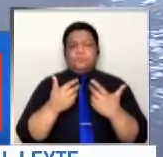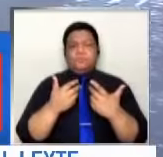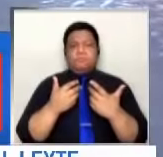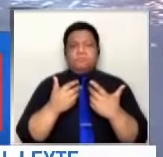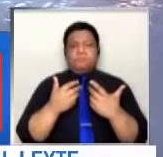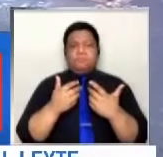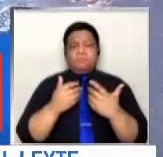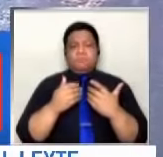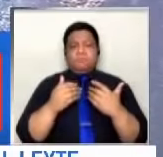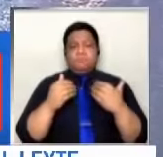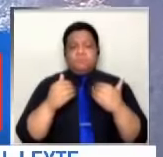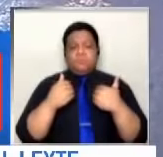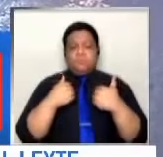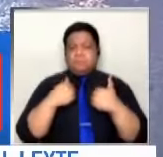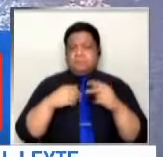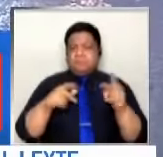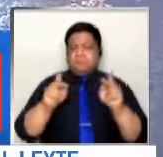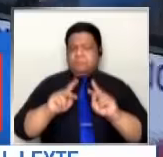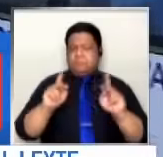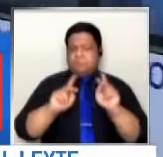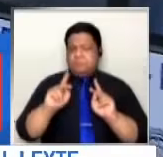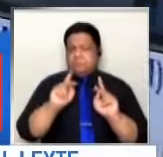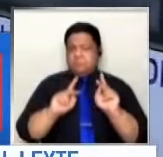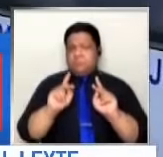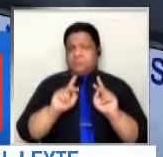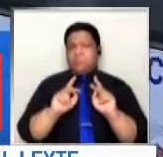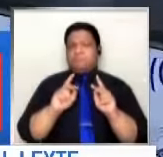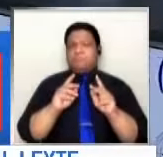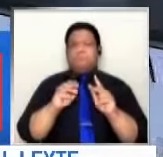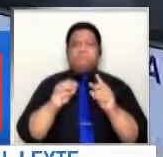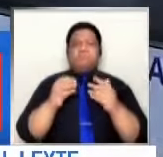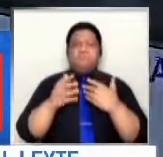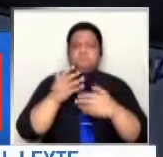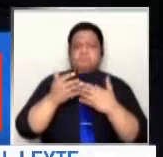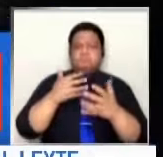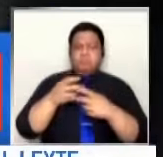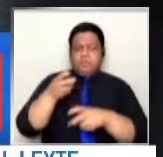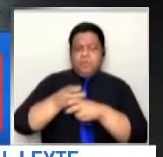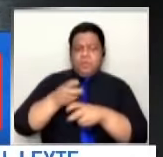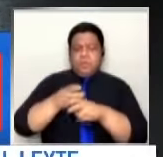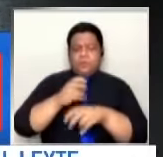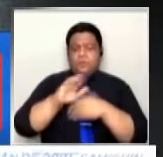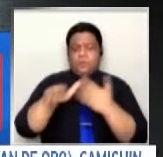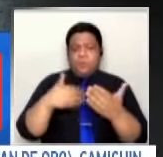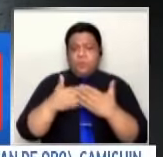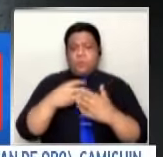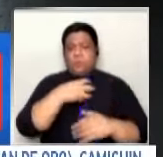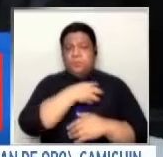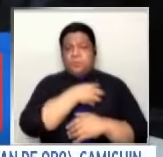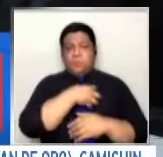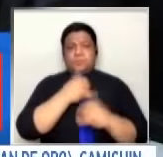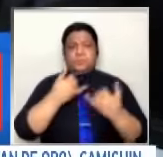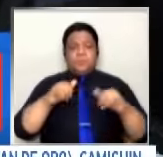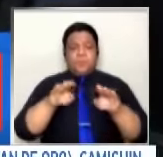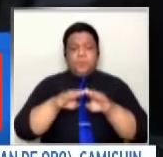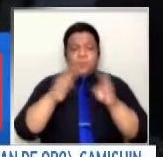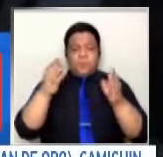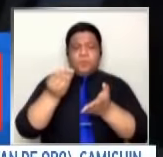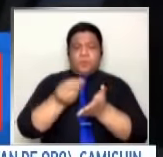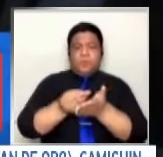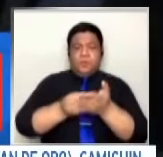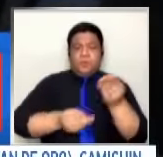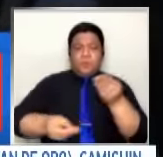po ang ating mga mamaya. Magamat sa naging mahirap din para sa ating mga kapulisan dahil open pa rin naman po ang ating ekonomiya. No?